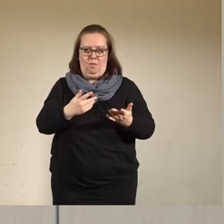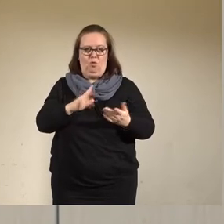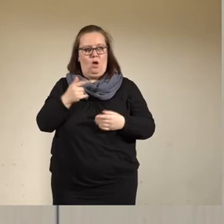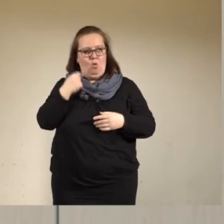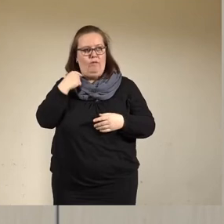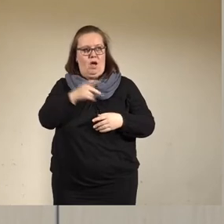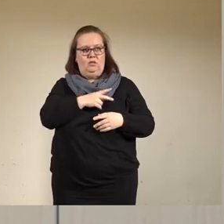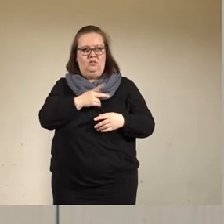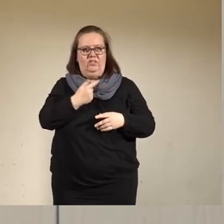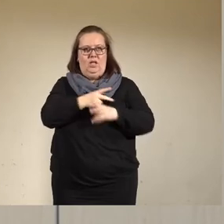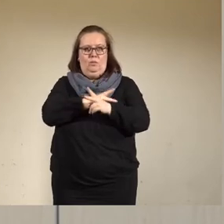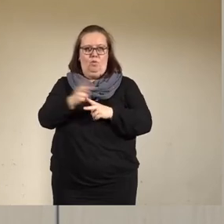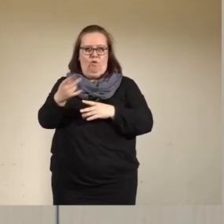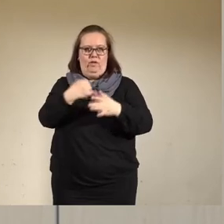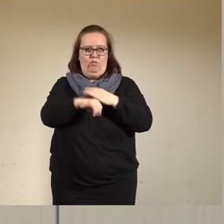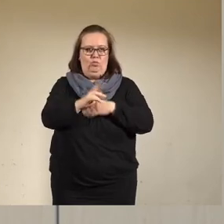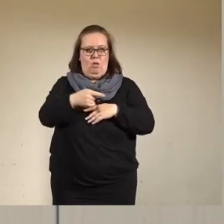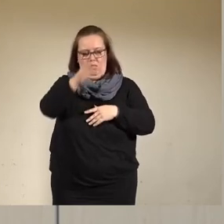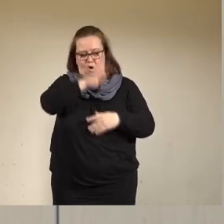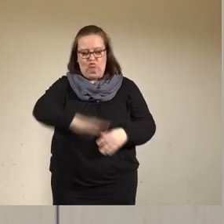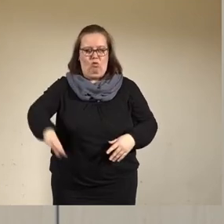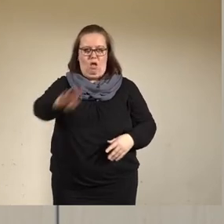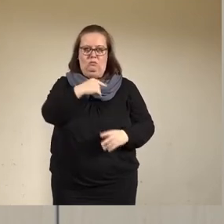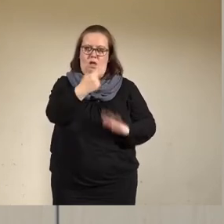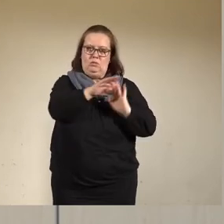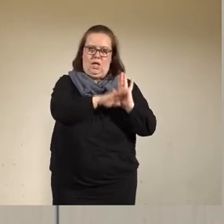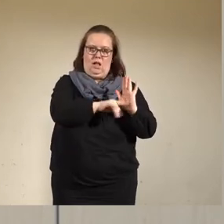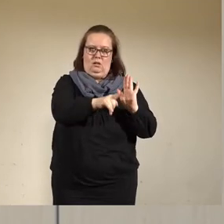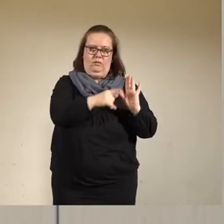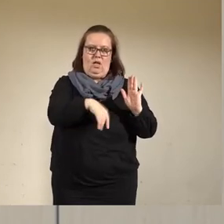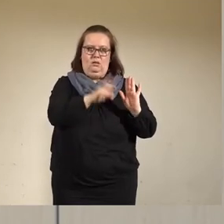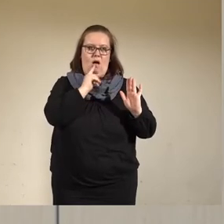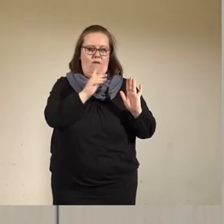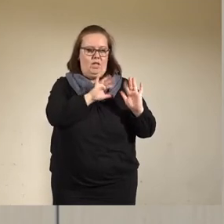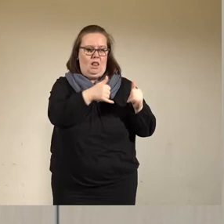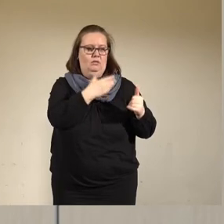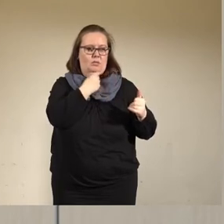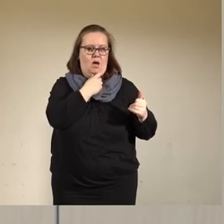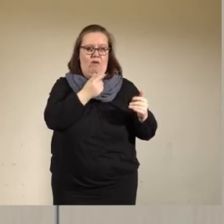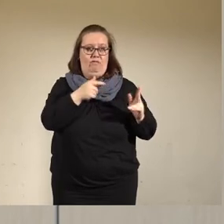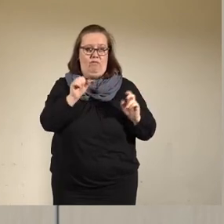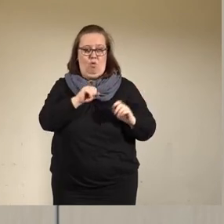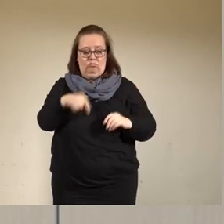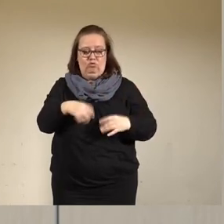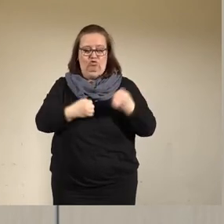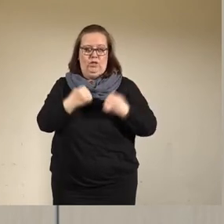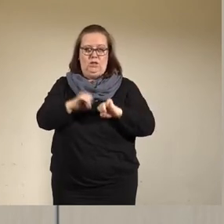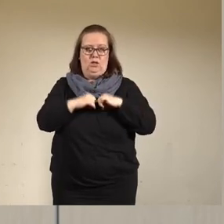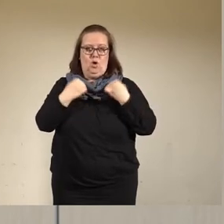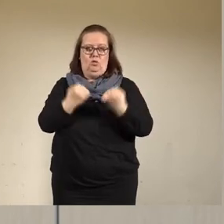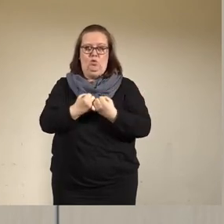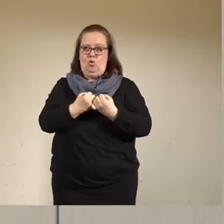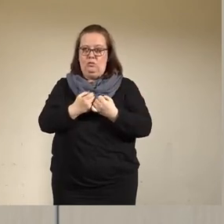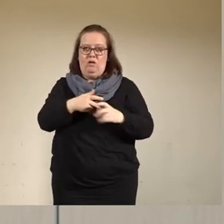für den Profifußball, denke ich, in Deutschland insgesamt geregelt werden, wenn man da einen Hilfsbedarf sieht. Denn in dieser schwierigen Situation